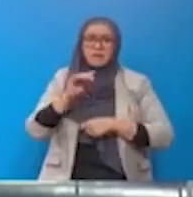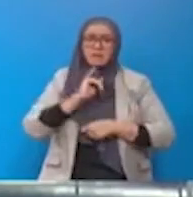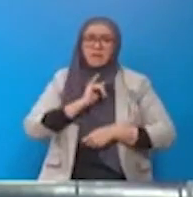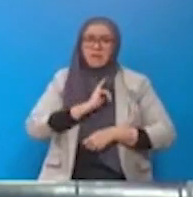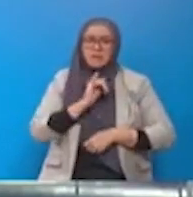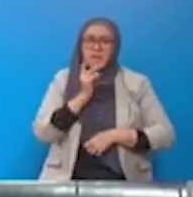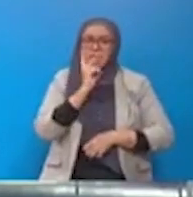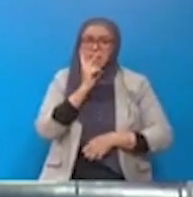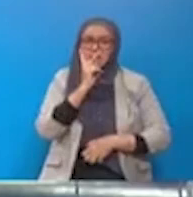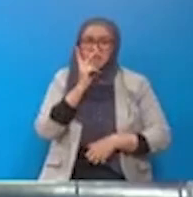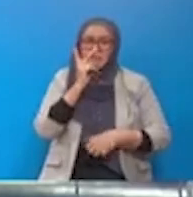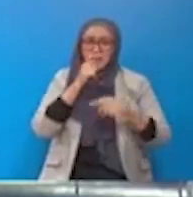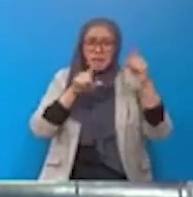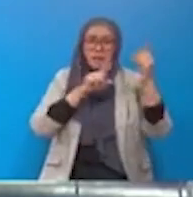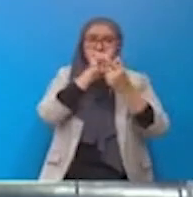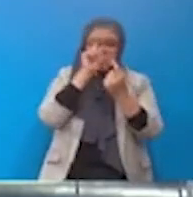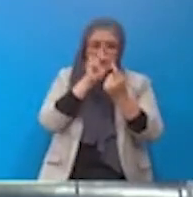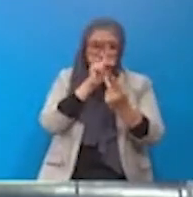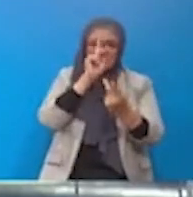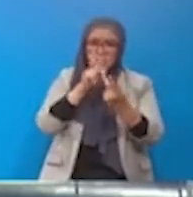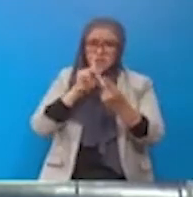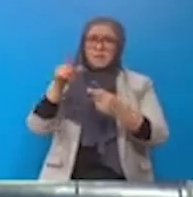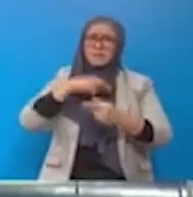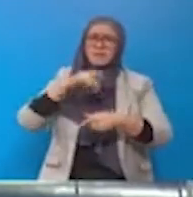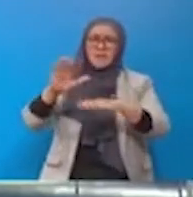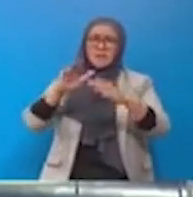channel saya